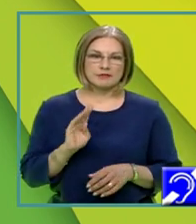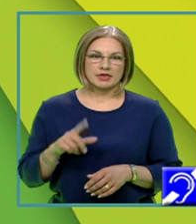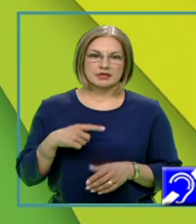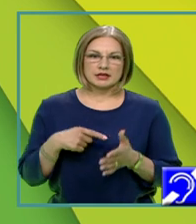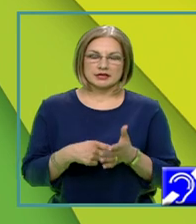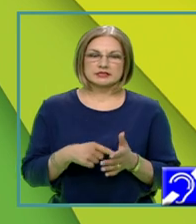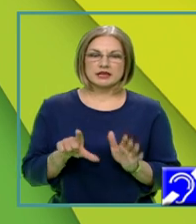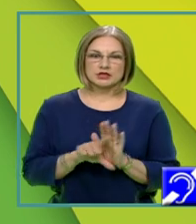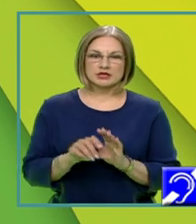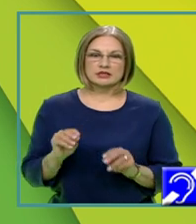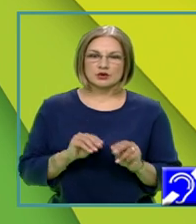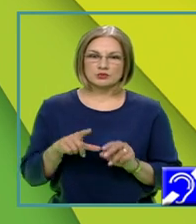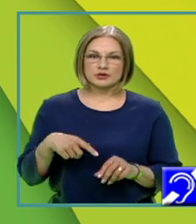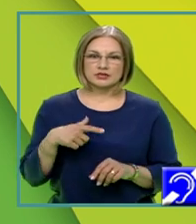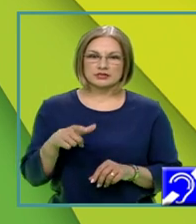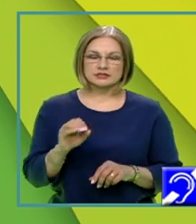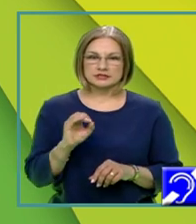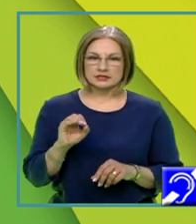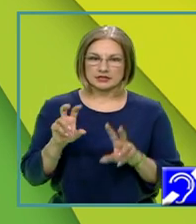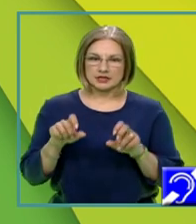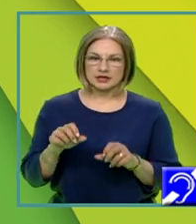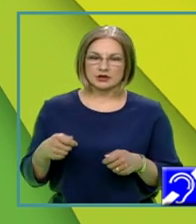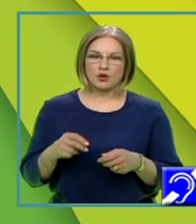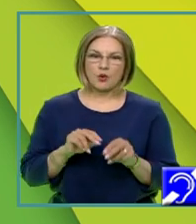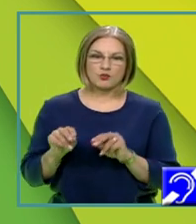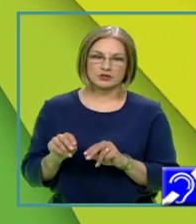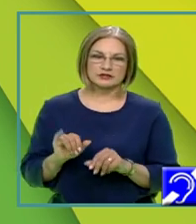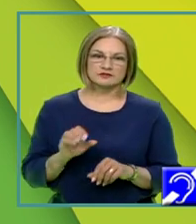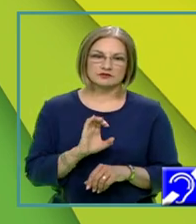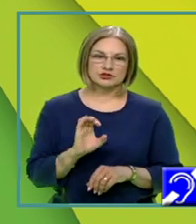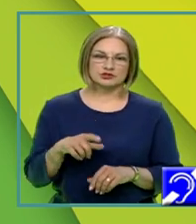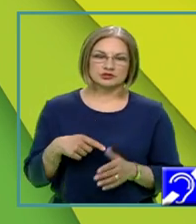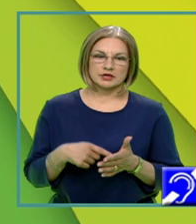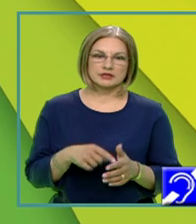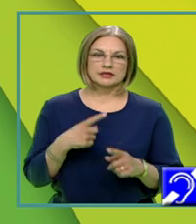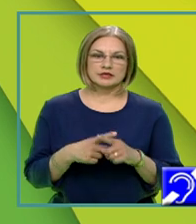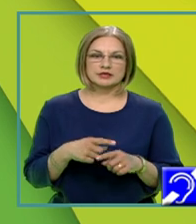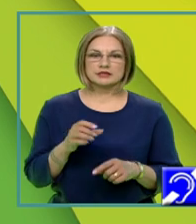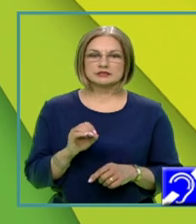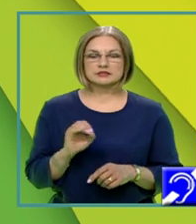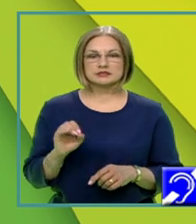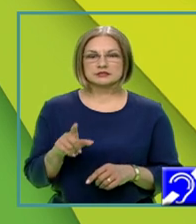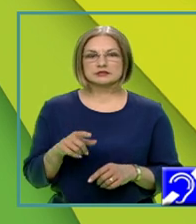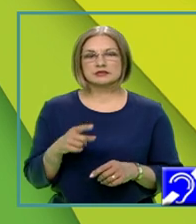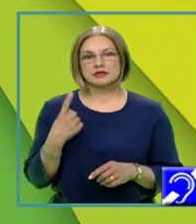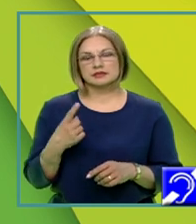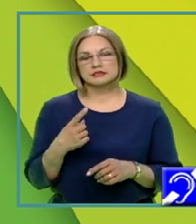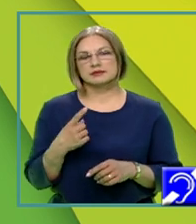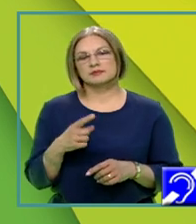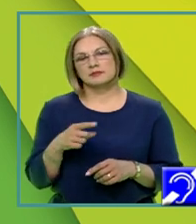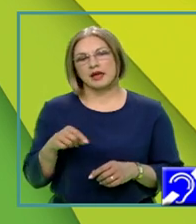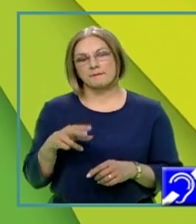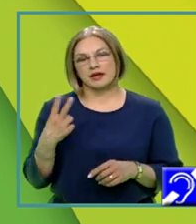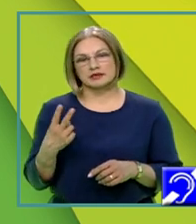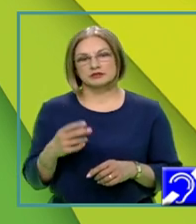legea de compoziție cerculeț este comutativă și punctul C Demonstrați că e scumpă scumpă nu este mai mare sau egal decât 2